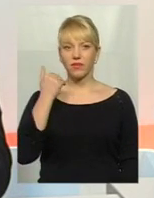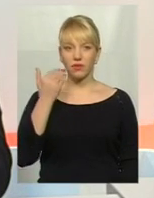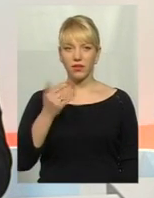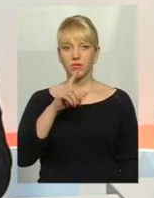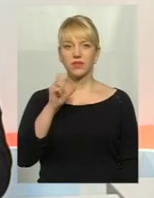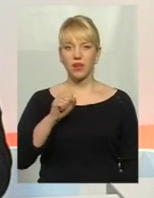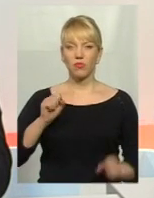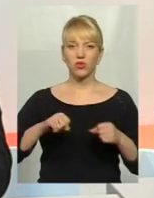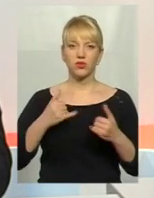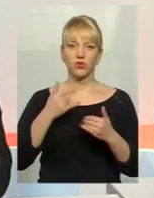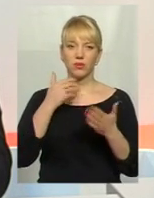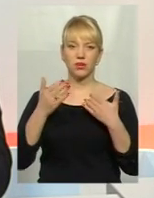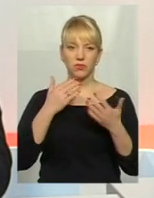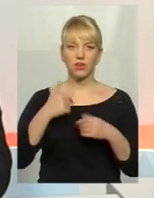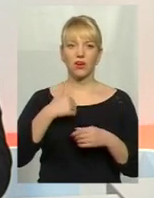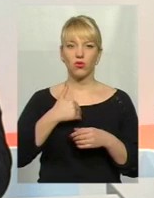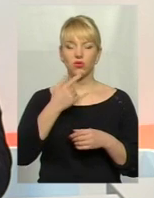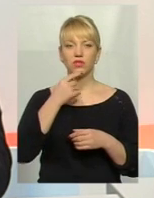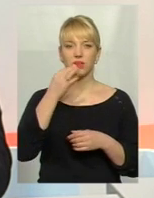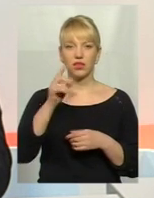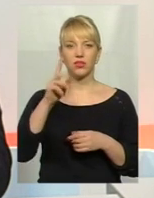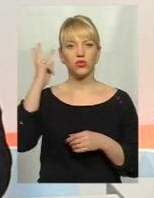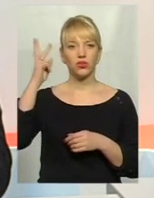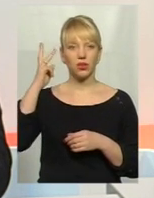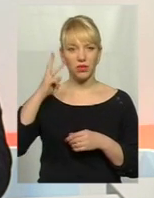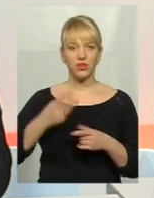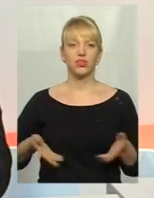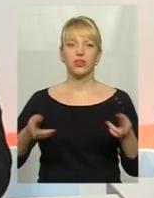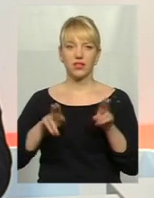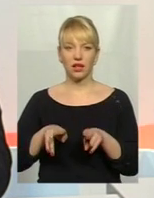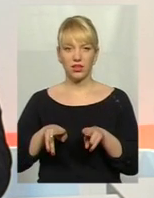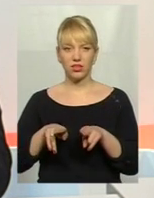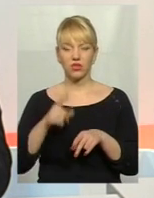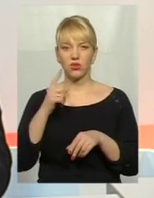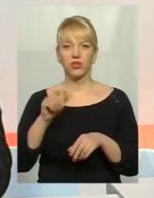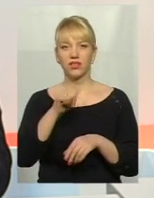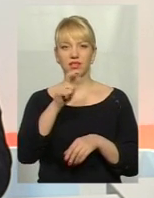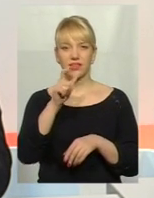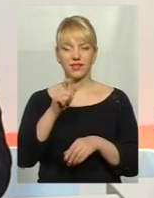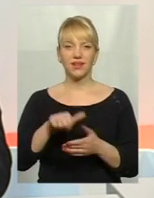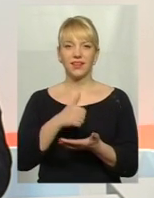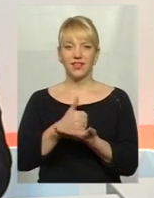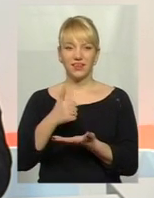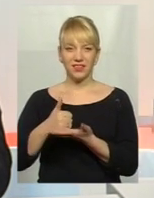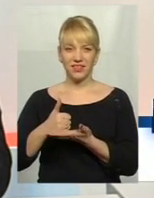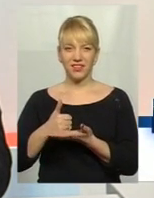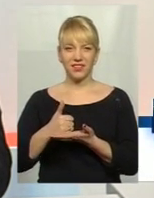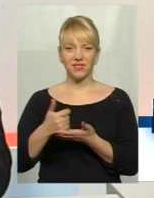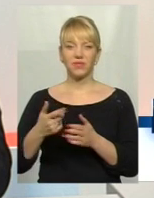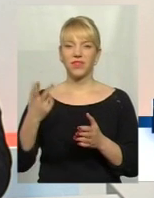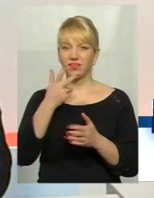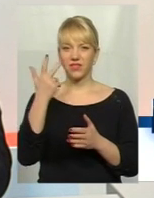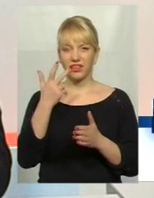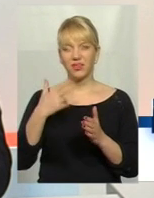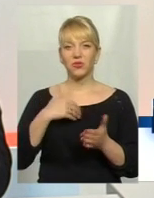можливість сьогодні поспілкуватися. Я хочу сказати, що Хмельниччина залишається одним із лідерів. Як ви сказали, в трійку лідерів